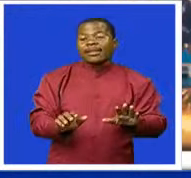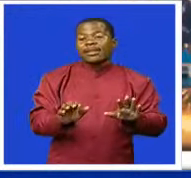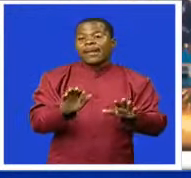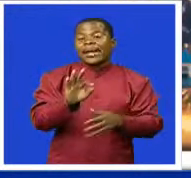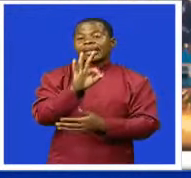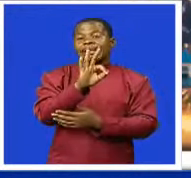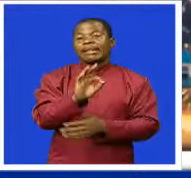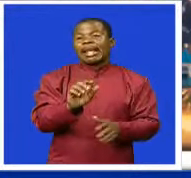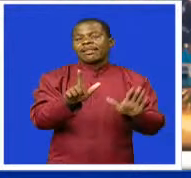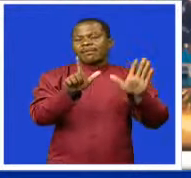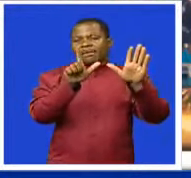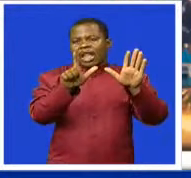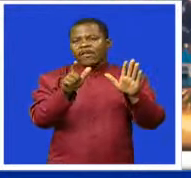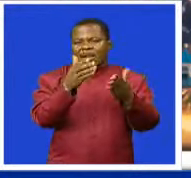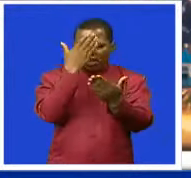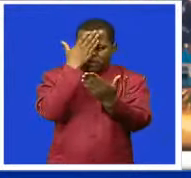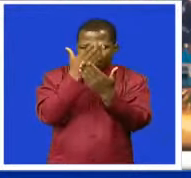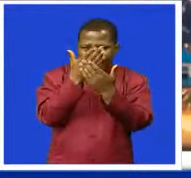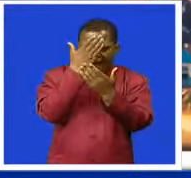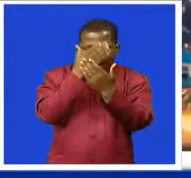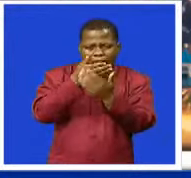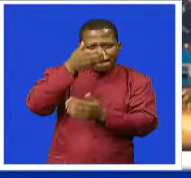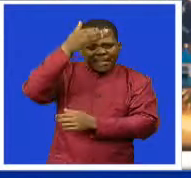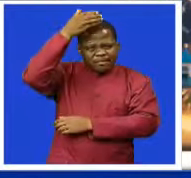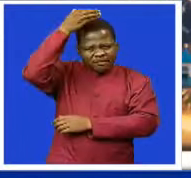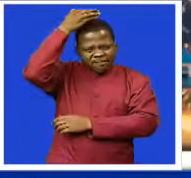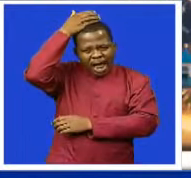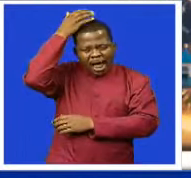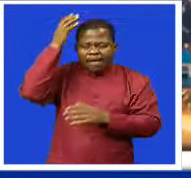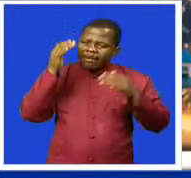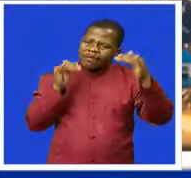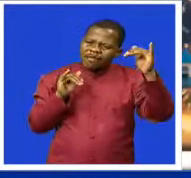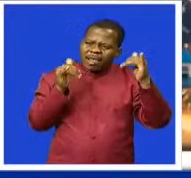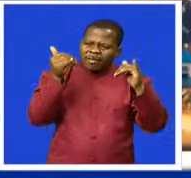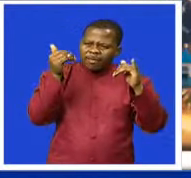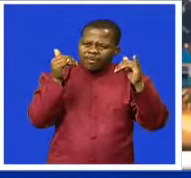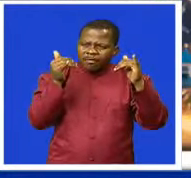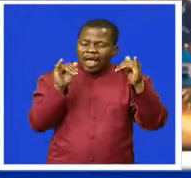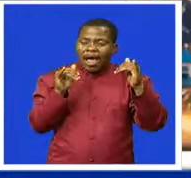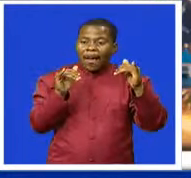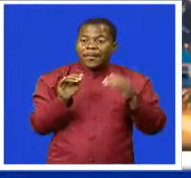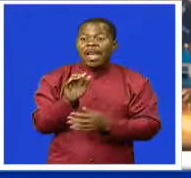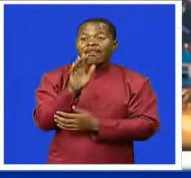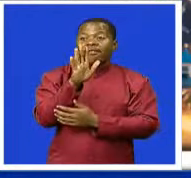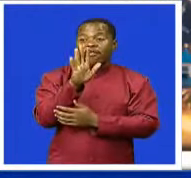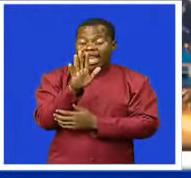emsebentini lowatiwa nge-cupping ceremony. Le nyuvesi bese ibamba lo msebenti kwesihlanu.